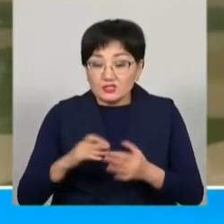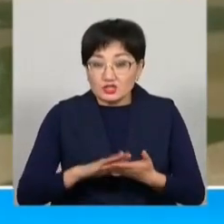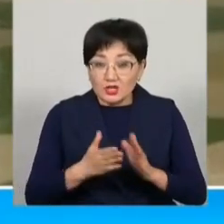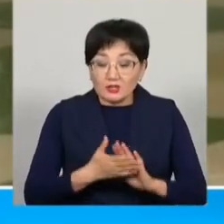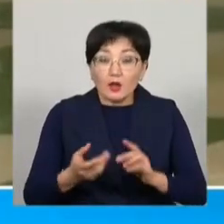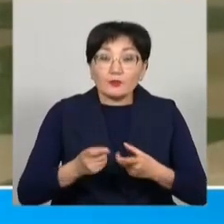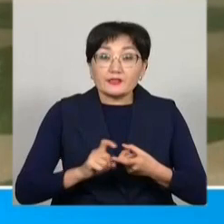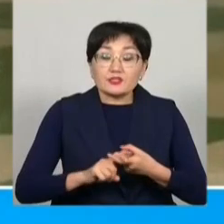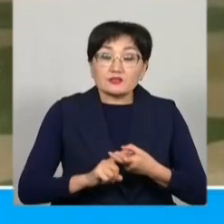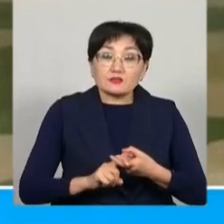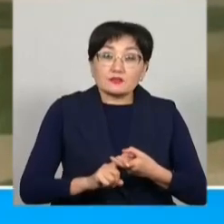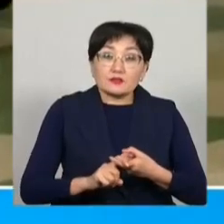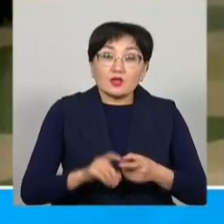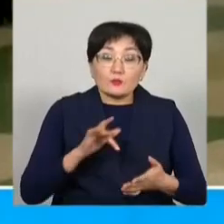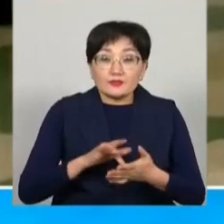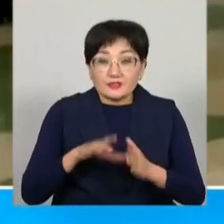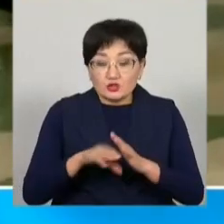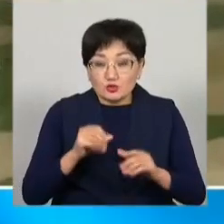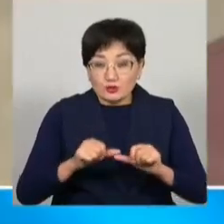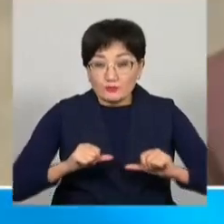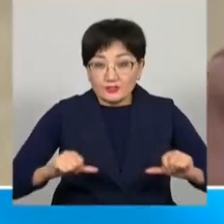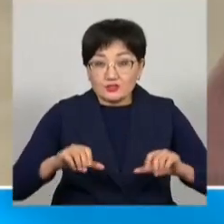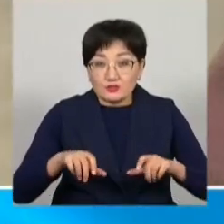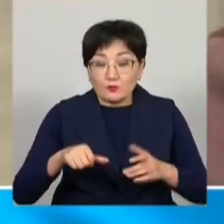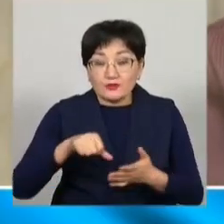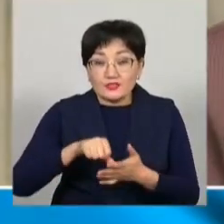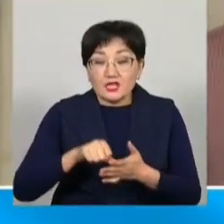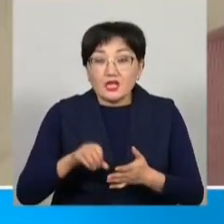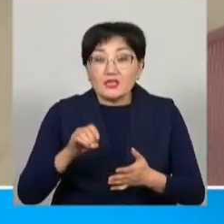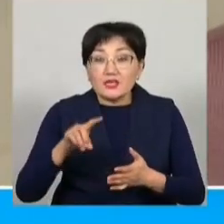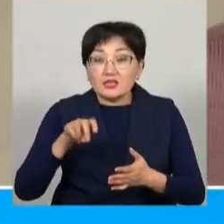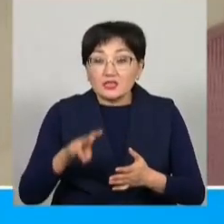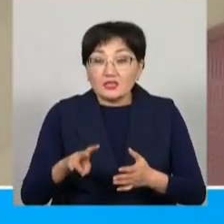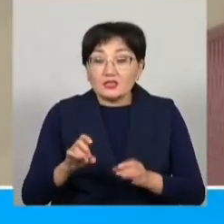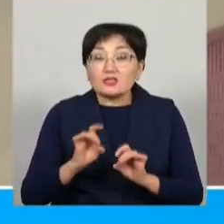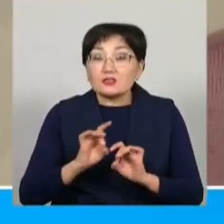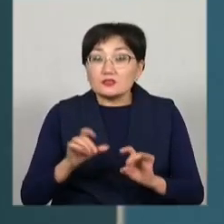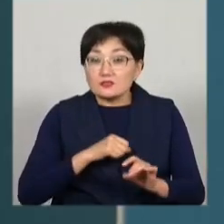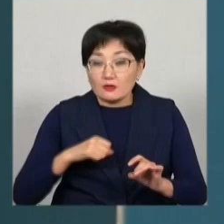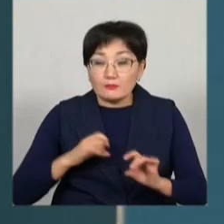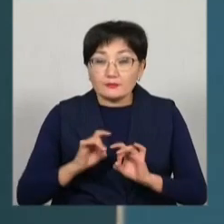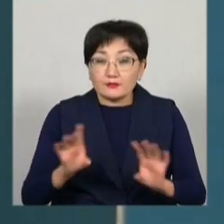бойынша орталық сайлау комиссиясының мүшесі Ерлан Дауылбаевтың өзінен естісек.